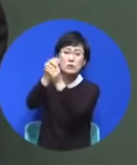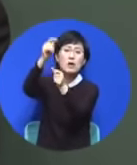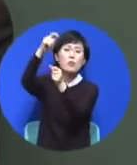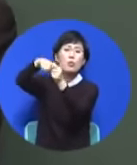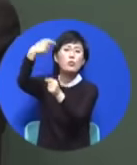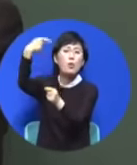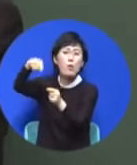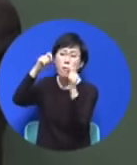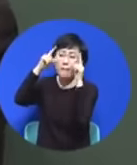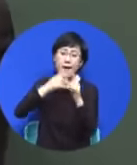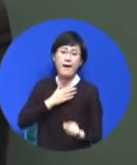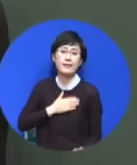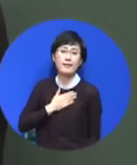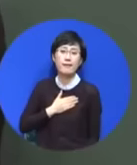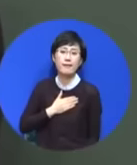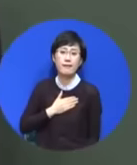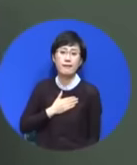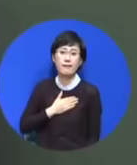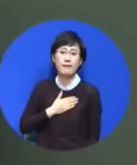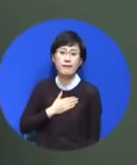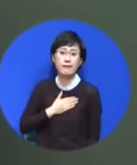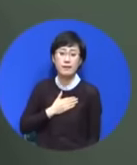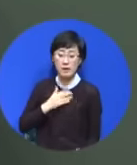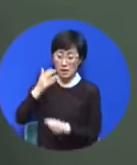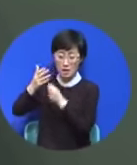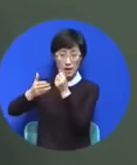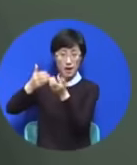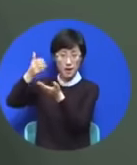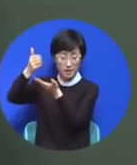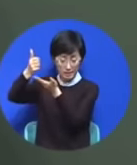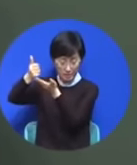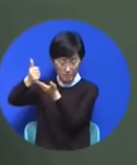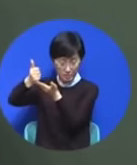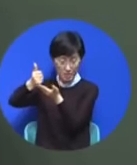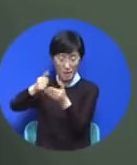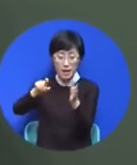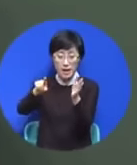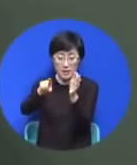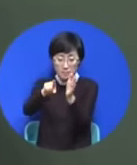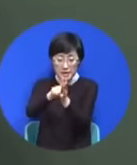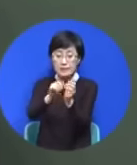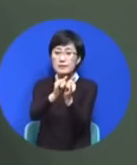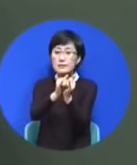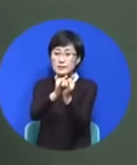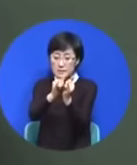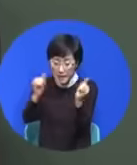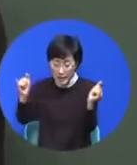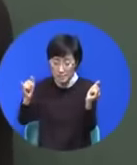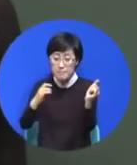하나님은 신자만 알 수 있는 숨겨진 목표를 가지고 계시는